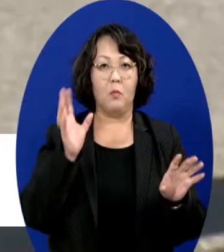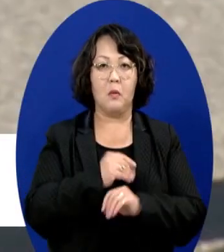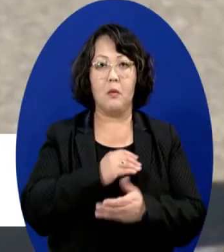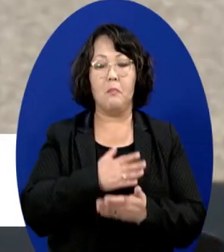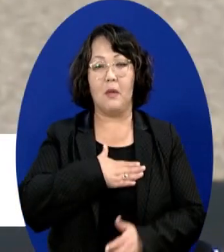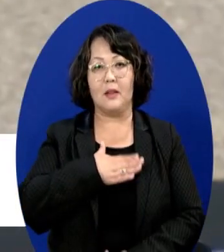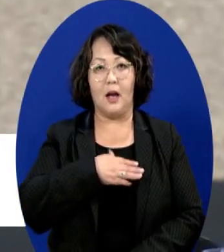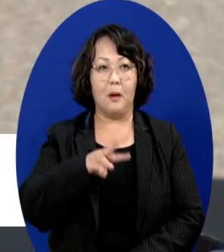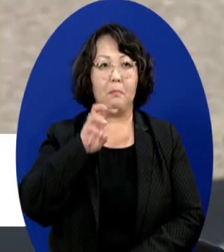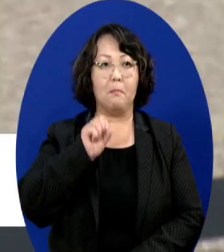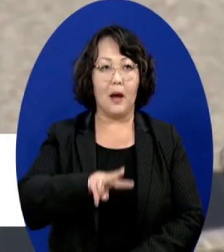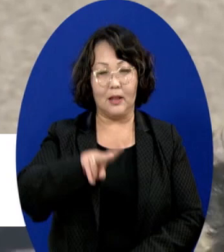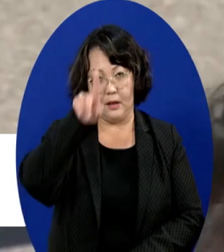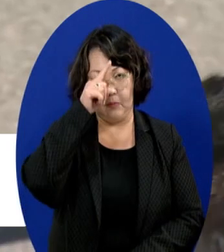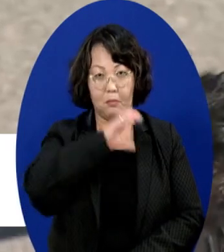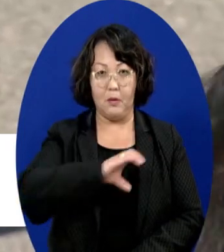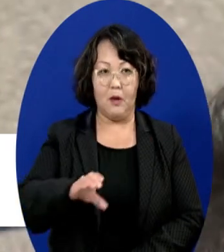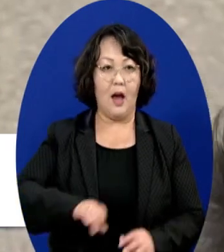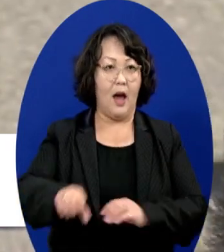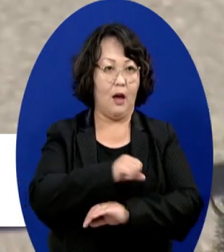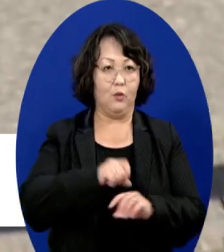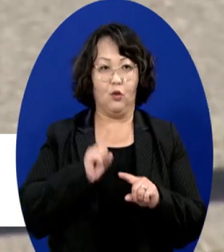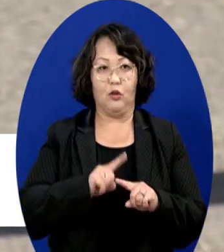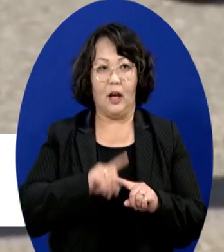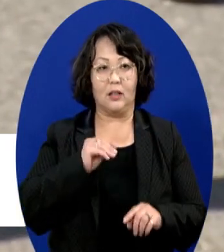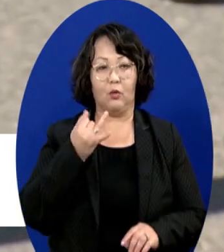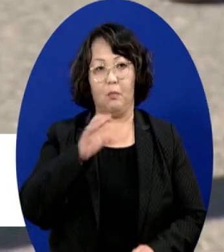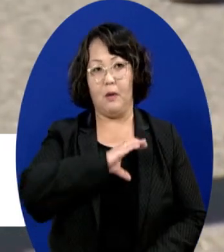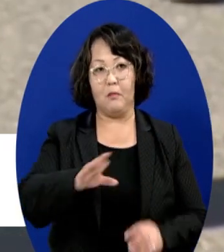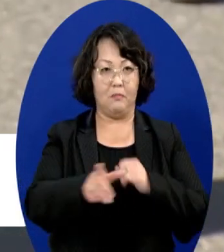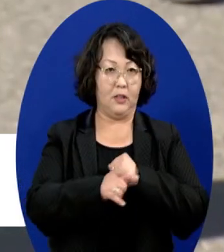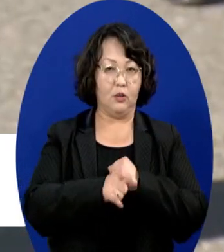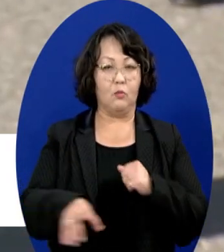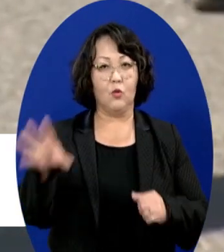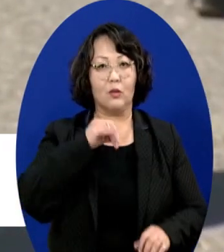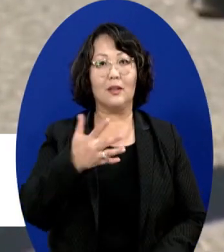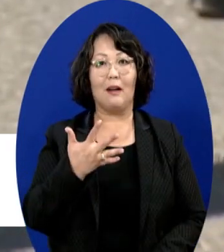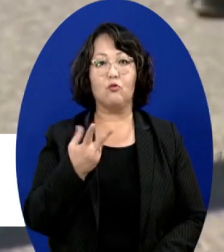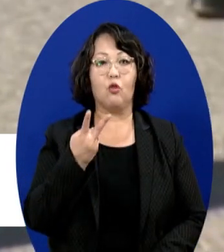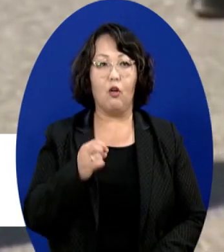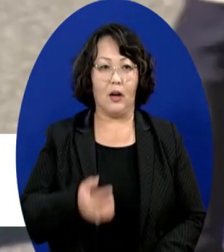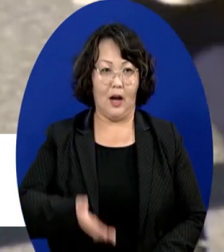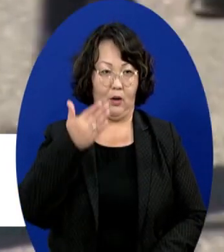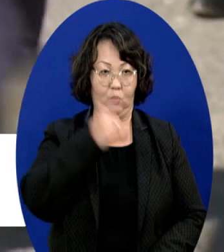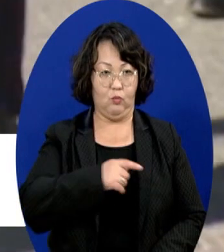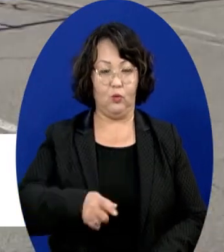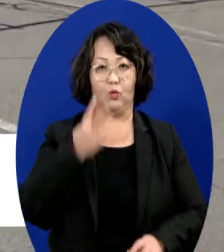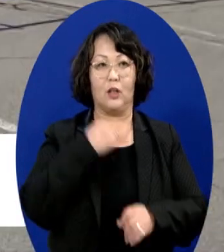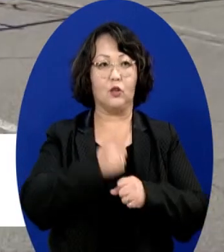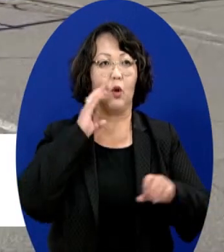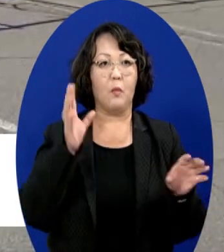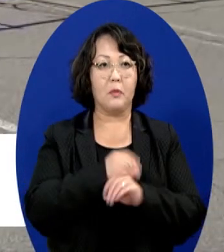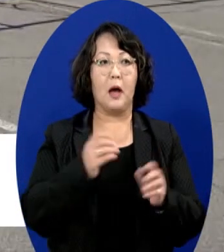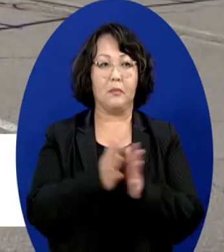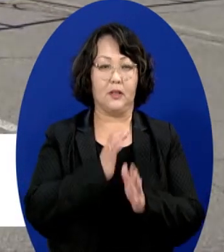мал эмнэлэг аймгуудын хөдөө аж ахуй газрын мэрэгчлүүд нийтээ нэг 520 гаруй орчим хүн энэ үйл ажиллагаа зохион байгуулалтад оролцсон байна.